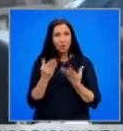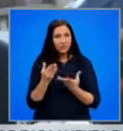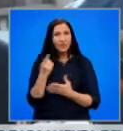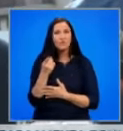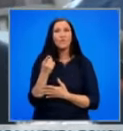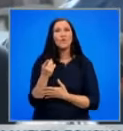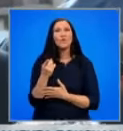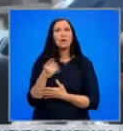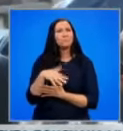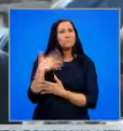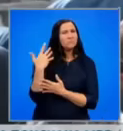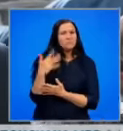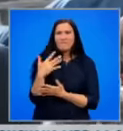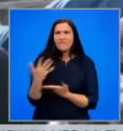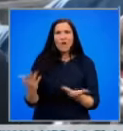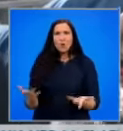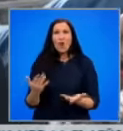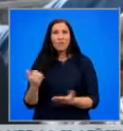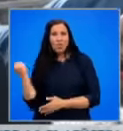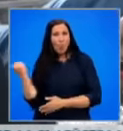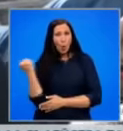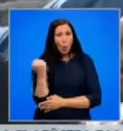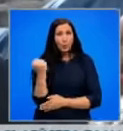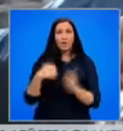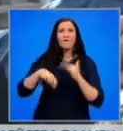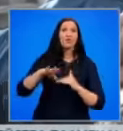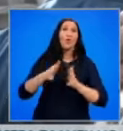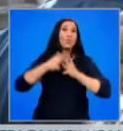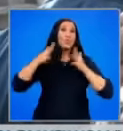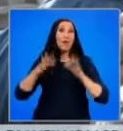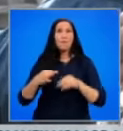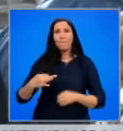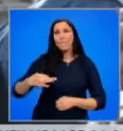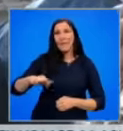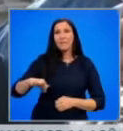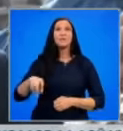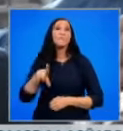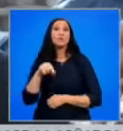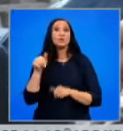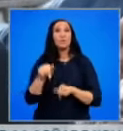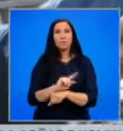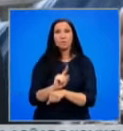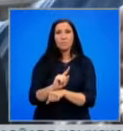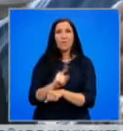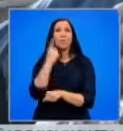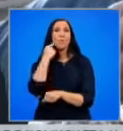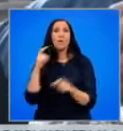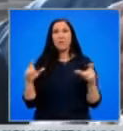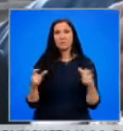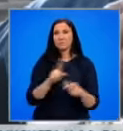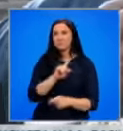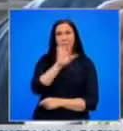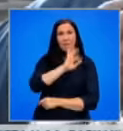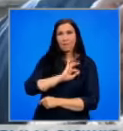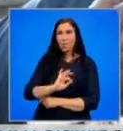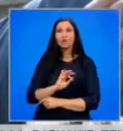е невероятен удар върху най-бедните пенсионери в този момент. Младите семейства не